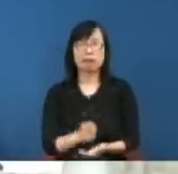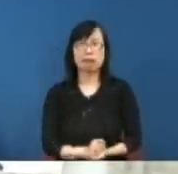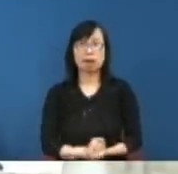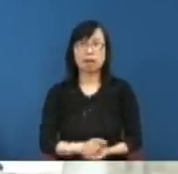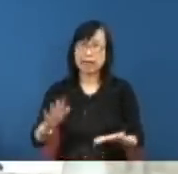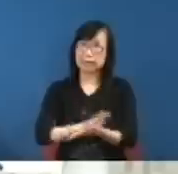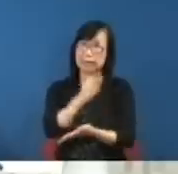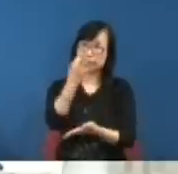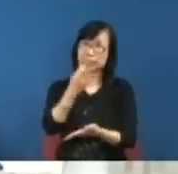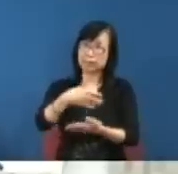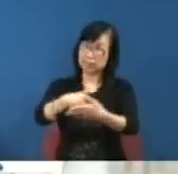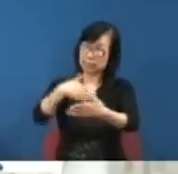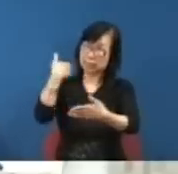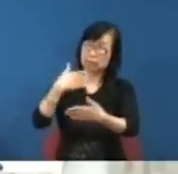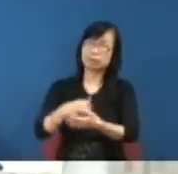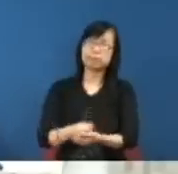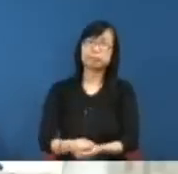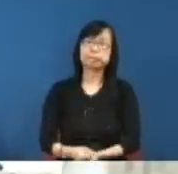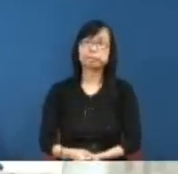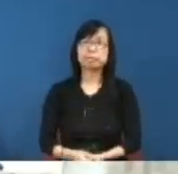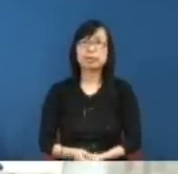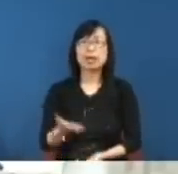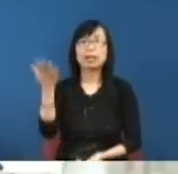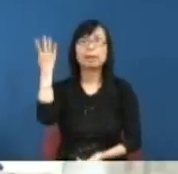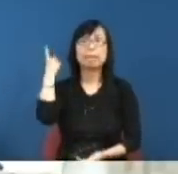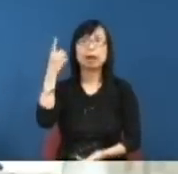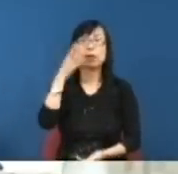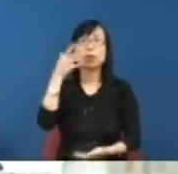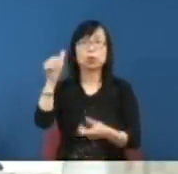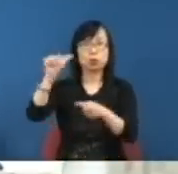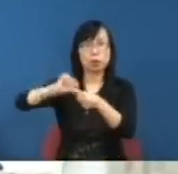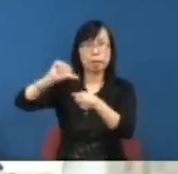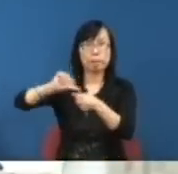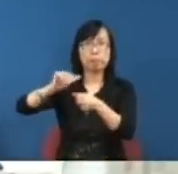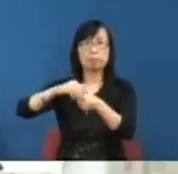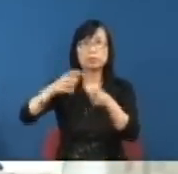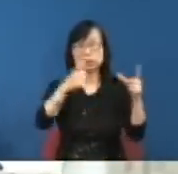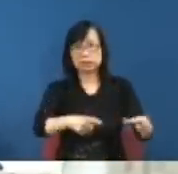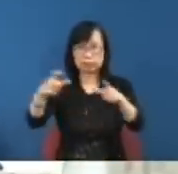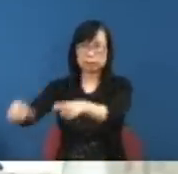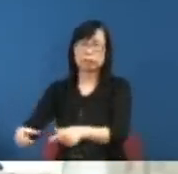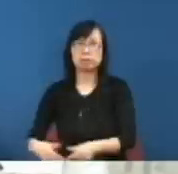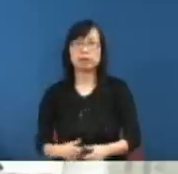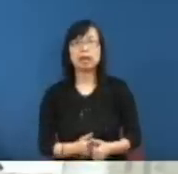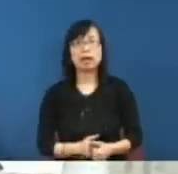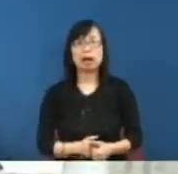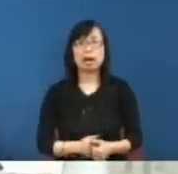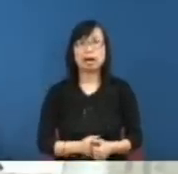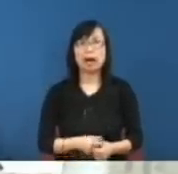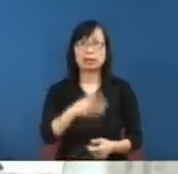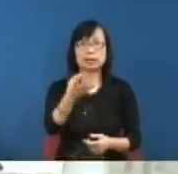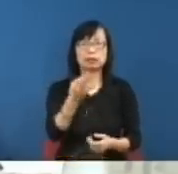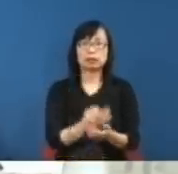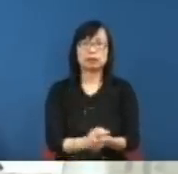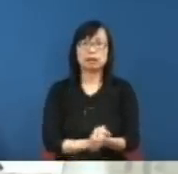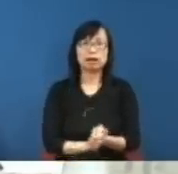喺三年前我喺琴晚就去飲啊，咁啊點解會飲咧？唔係結婚，係呢個雷曼苦主三週